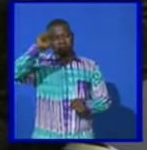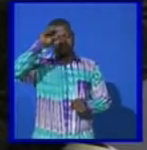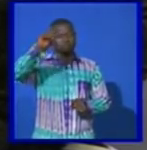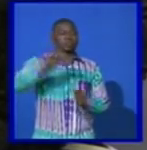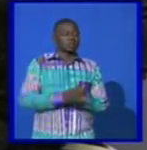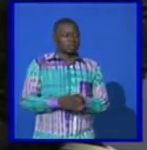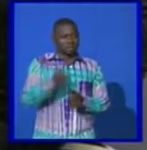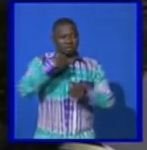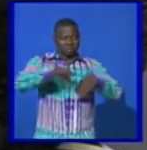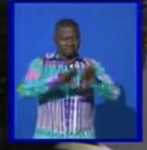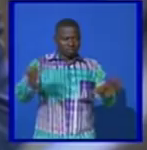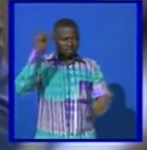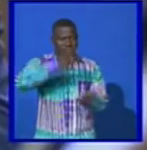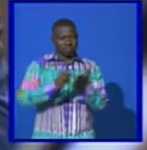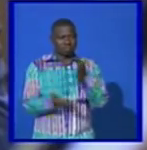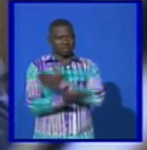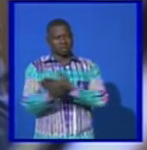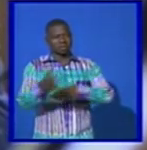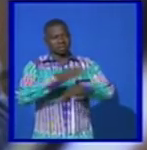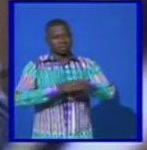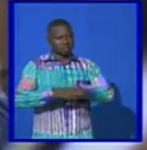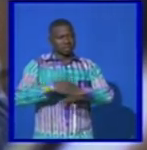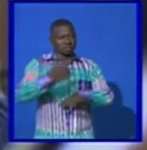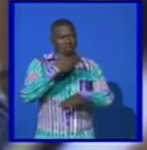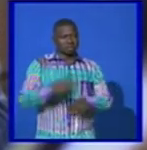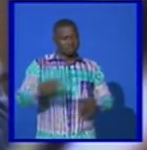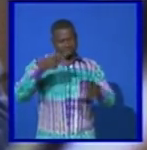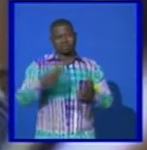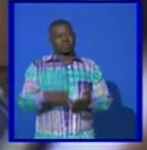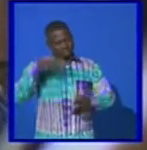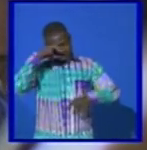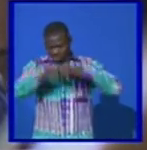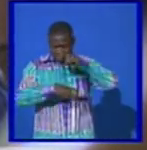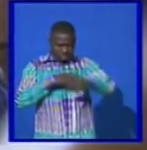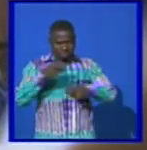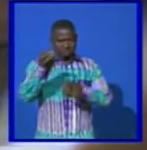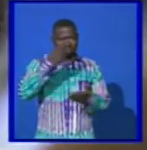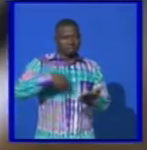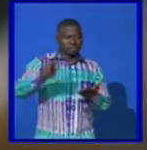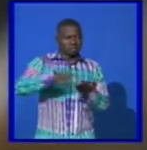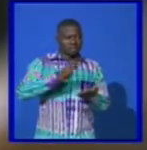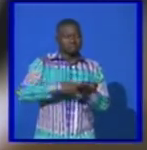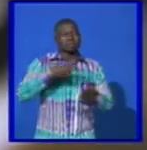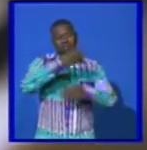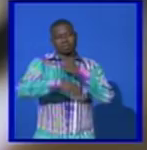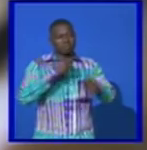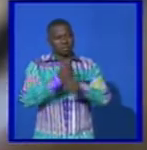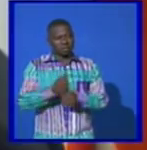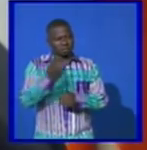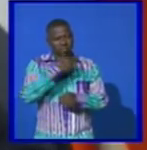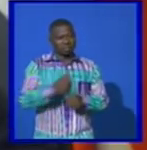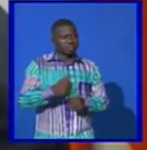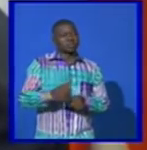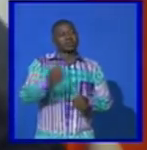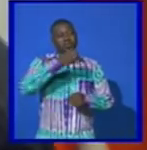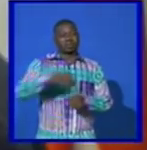s'est ouverte ce matin sous le prisme de l'examen du rapport annuel de la communauté. Pour Jean-Claude Kassibrou, porté à la tête de la